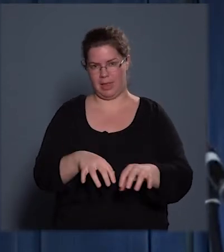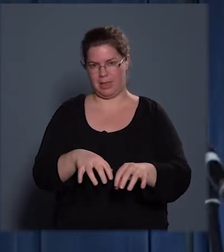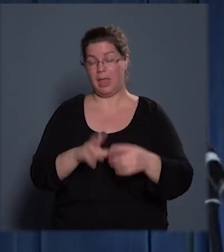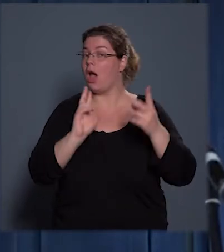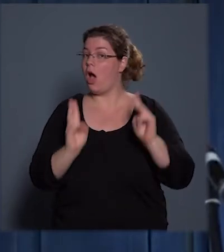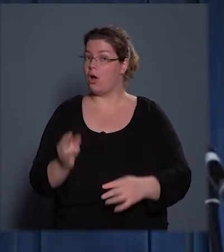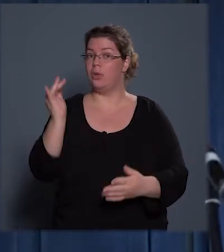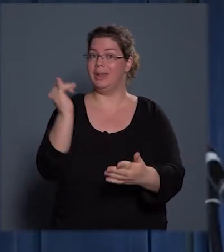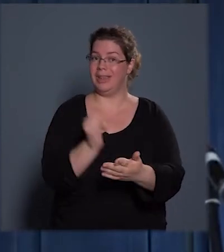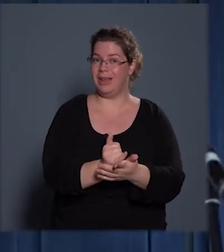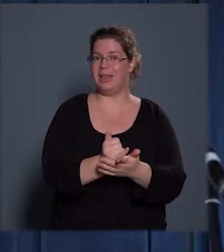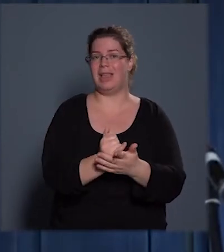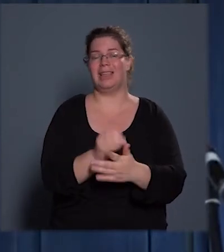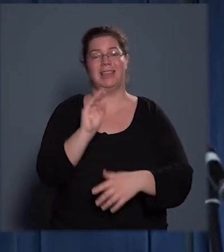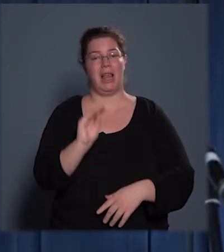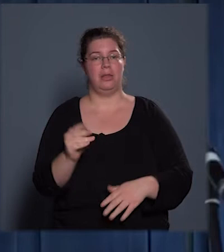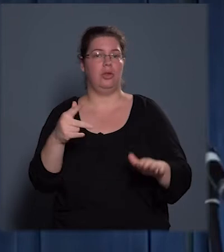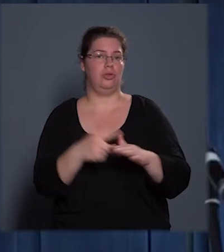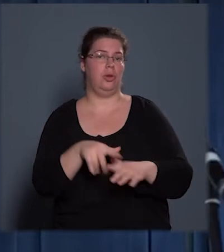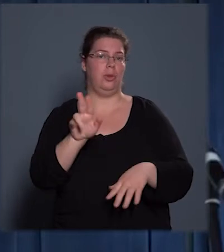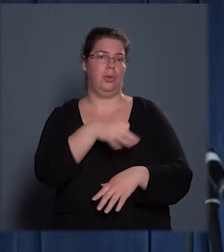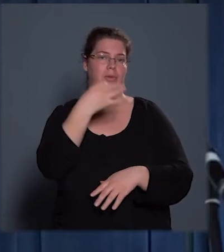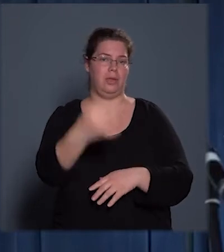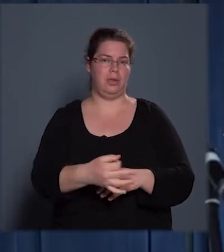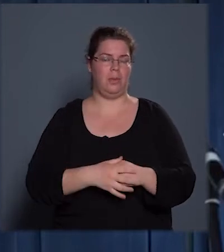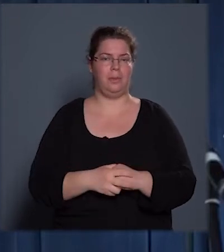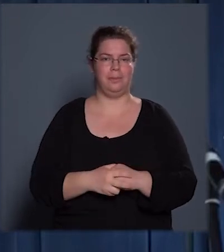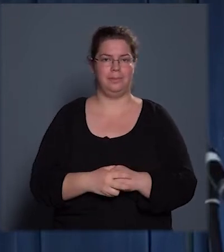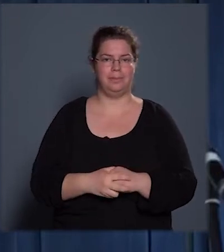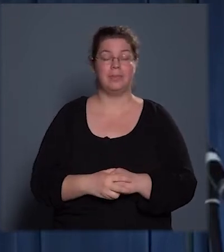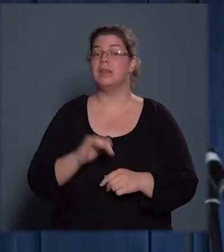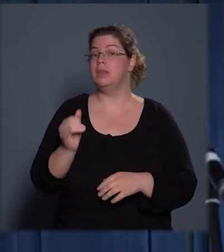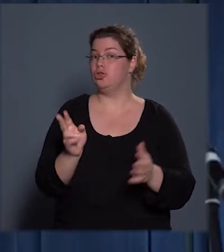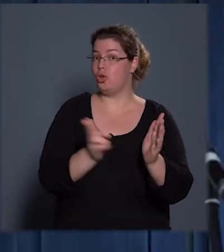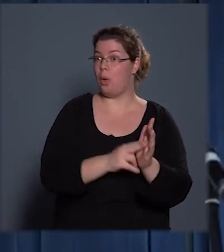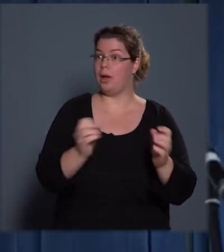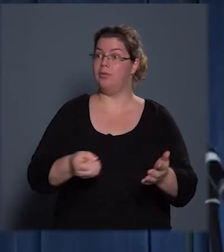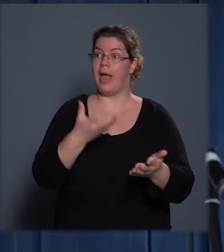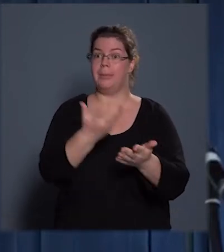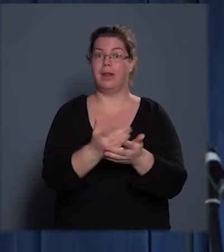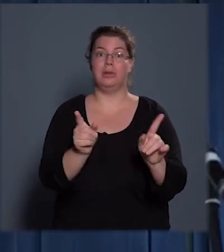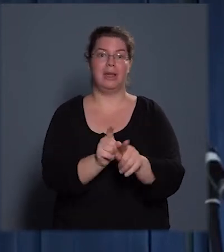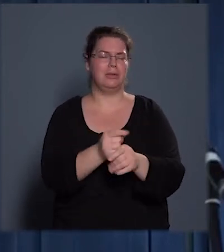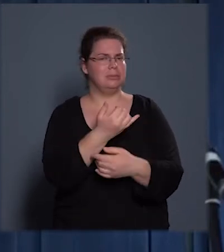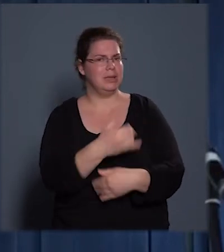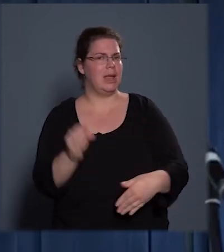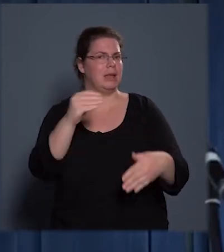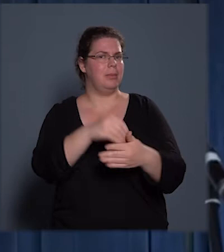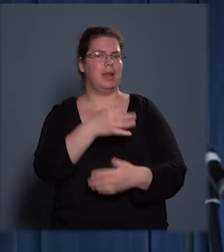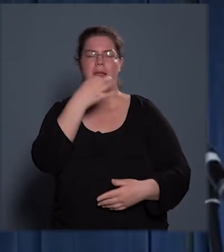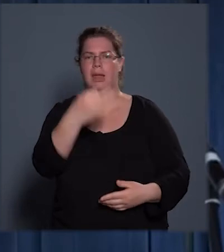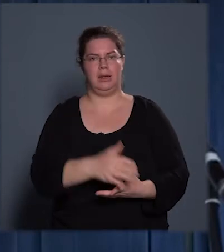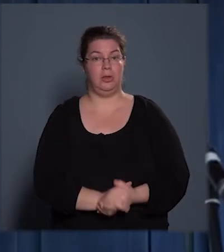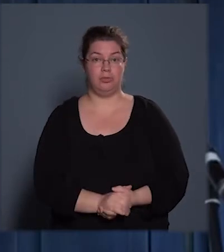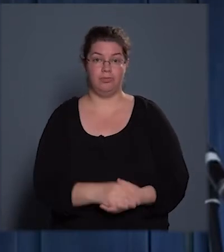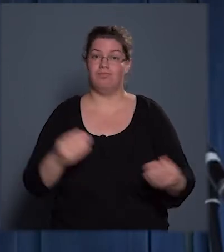akkor igazán jelentős dologról van szó. És joggal merül fel ilyenkor mindenkiben a kérdés,